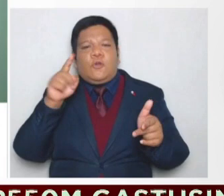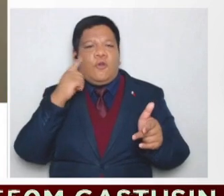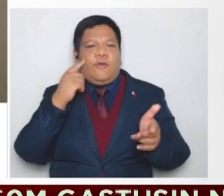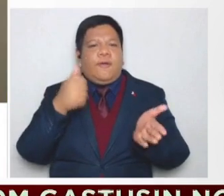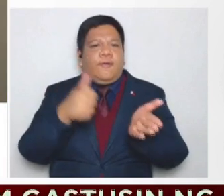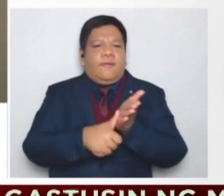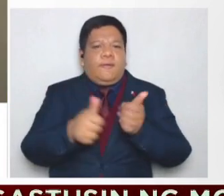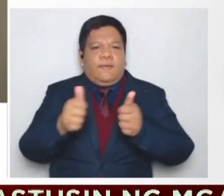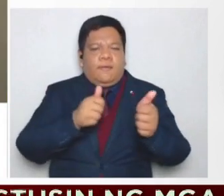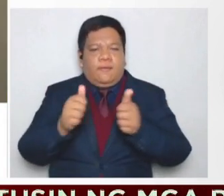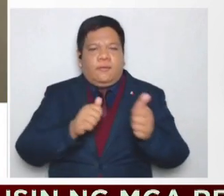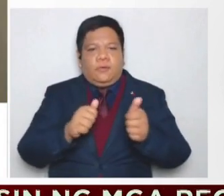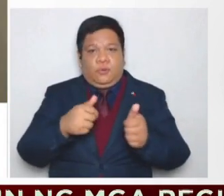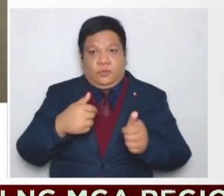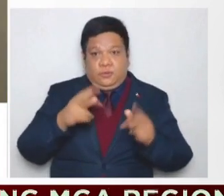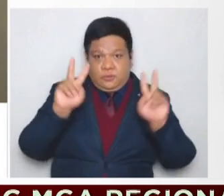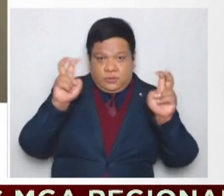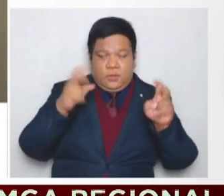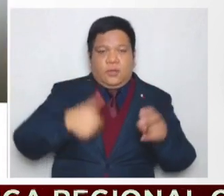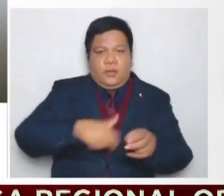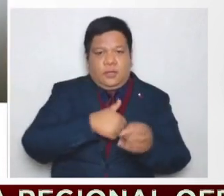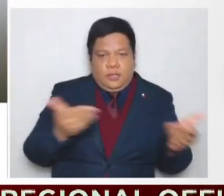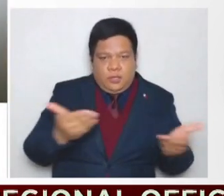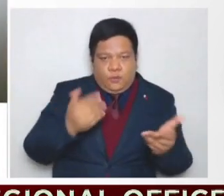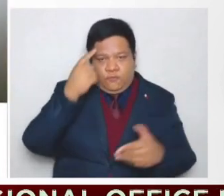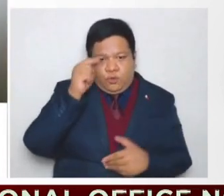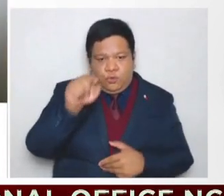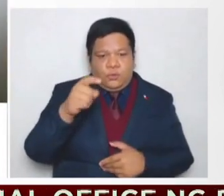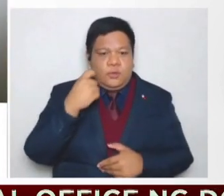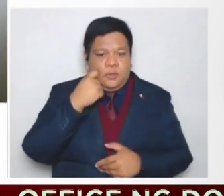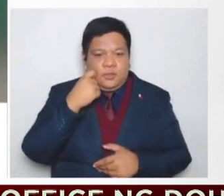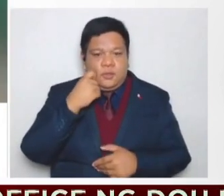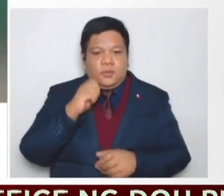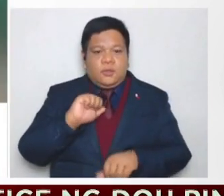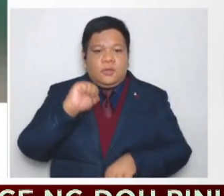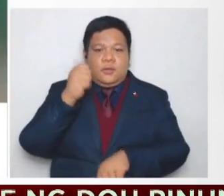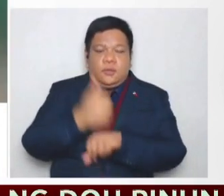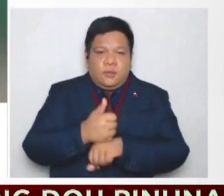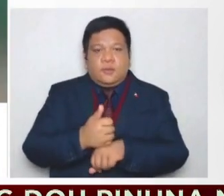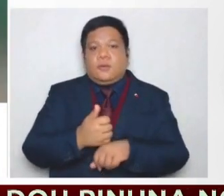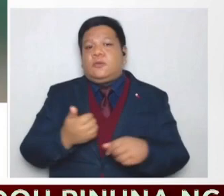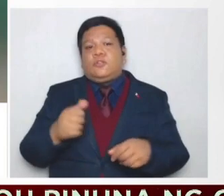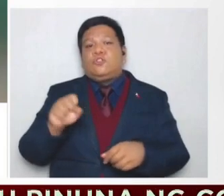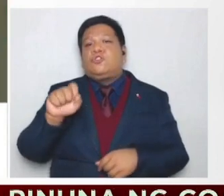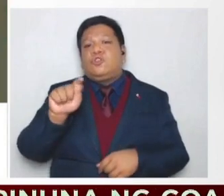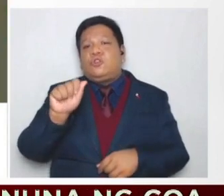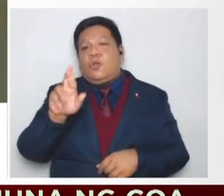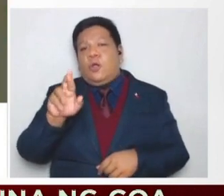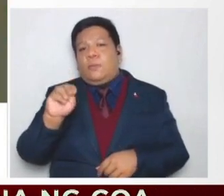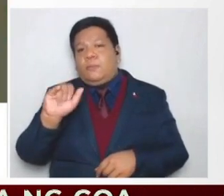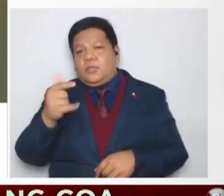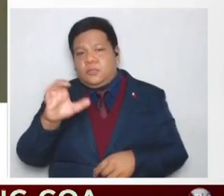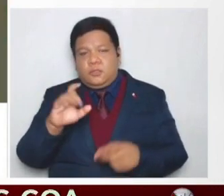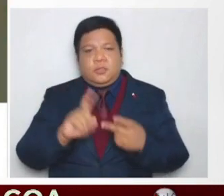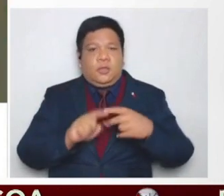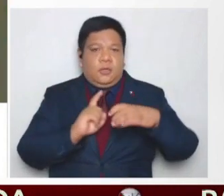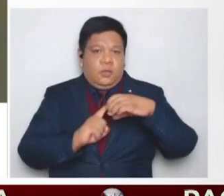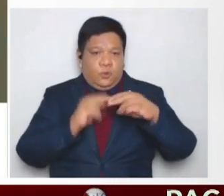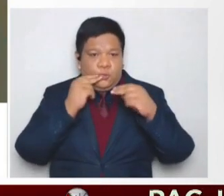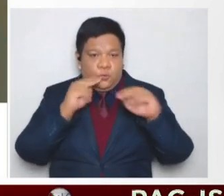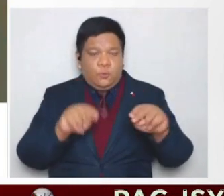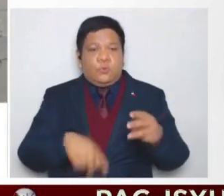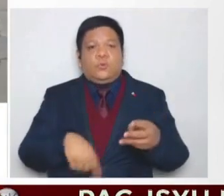kanina. Inorganisa ito ng Star Magic, ABS-CBN News, Bayan Mo Ipatrol Mo at COMELEC